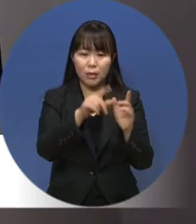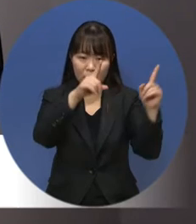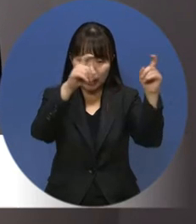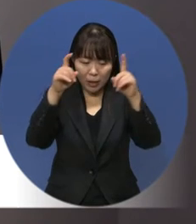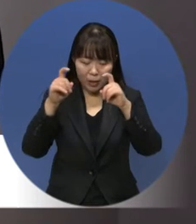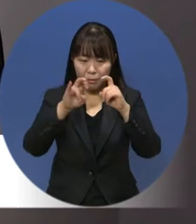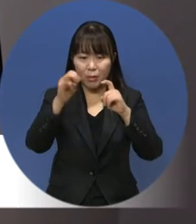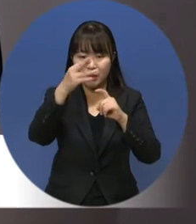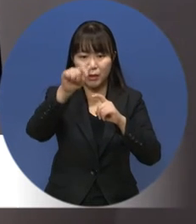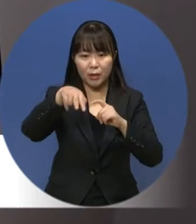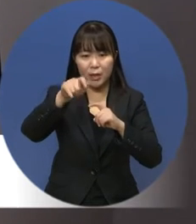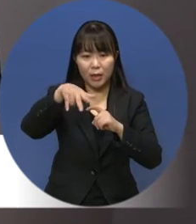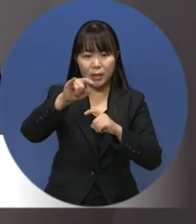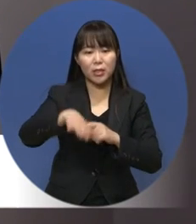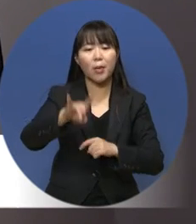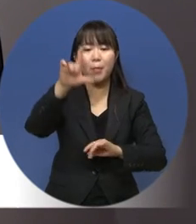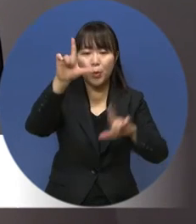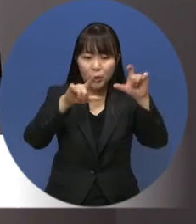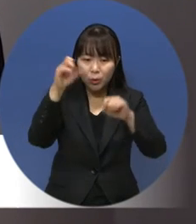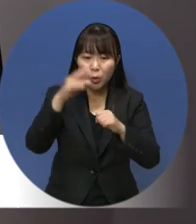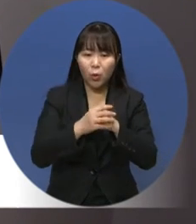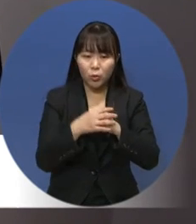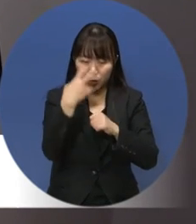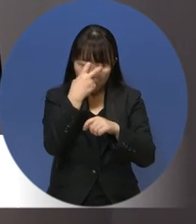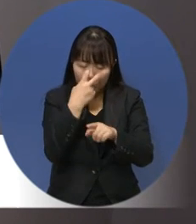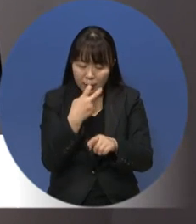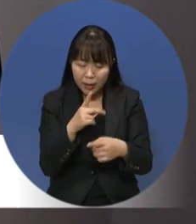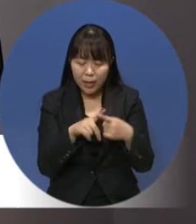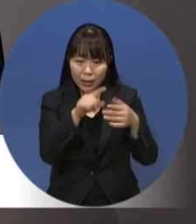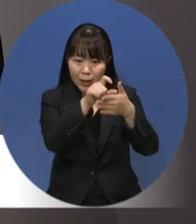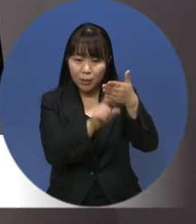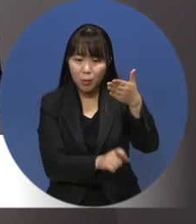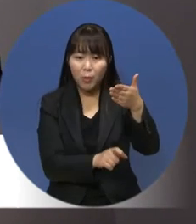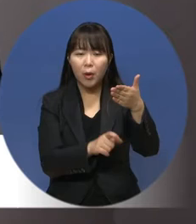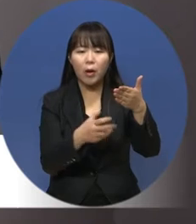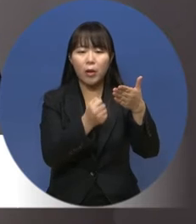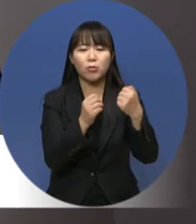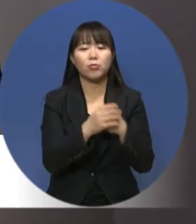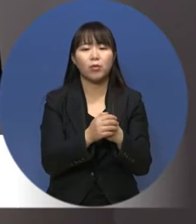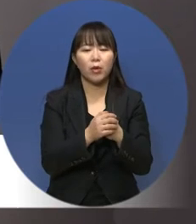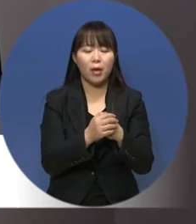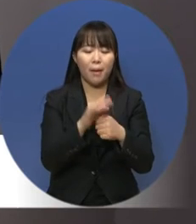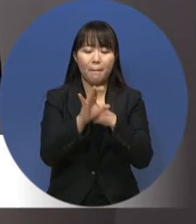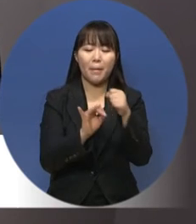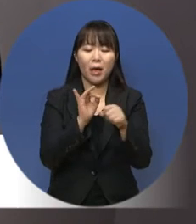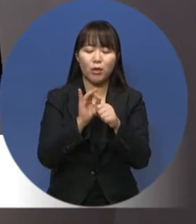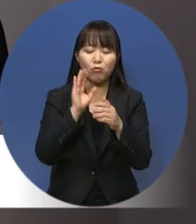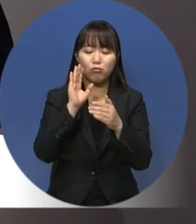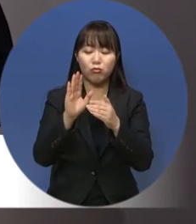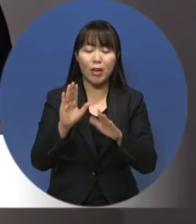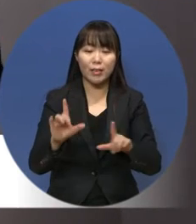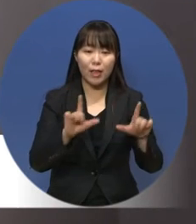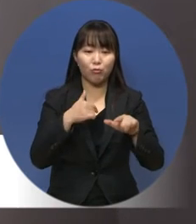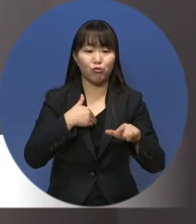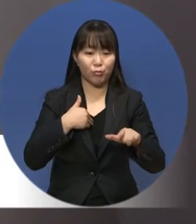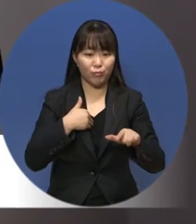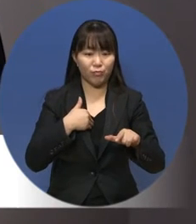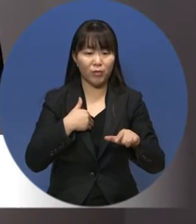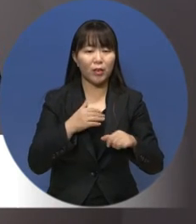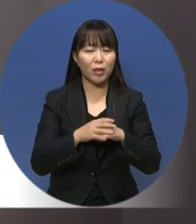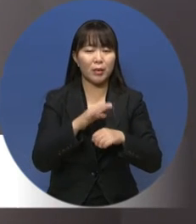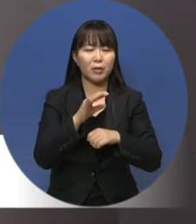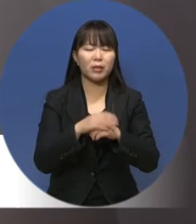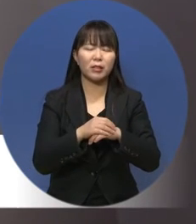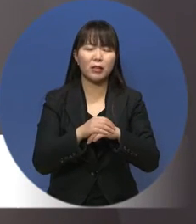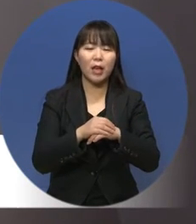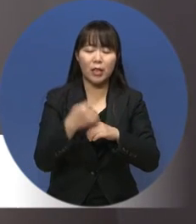미륵사지 에 첫 모습을 그리고 조사에 기록도 를 살펴보고 지금 100년 후에 살고 있는 우리가 대면 사진을